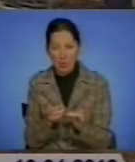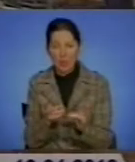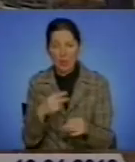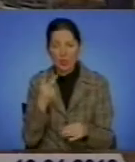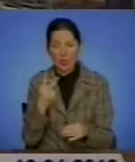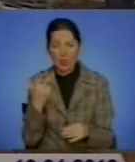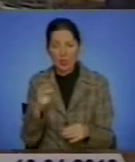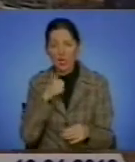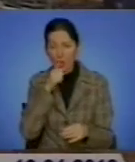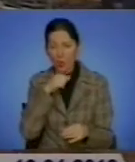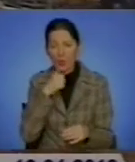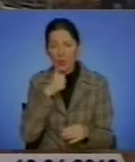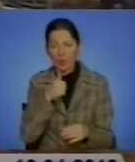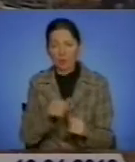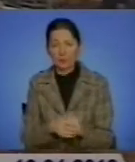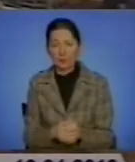2-3 роки.